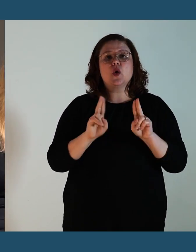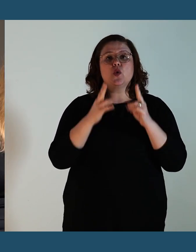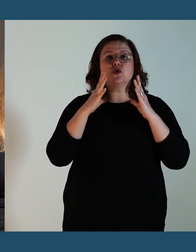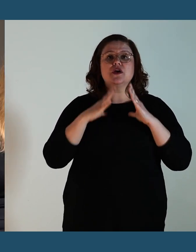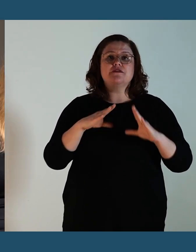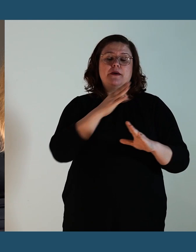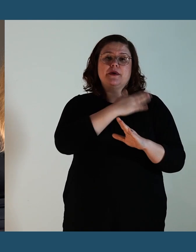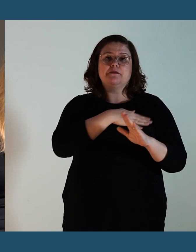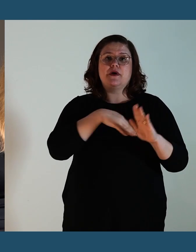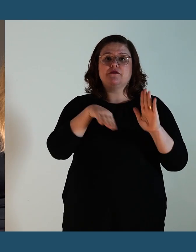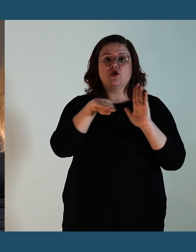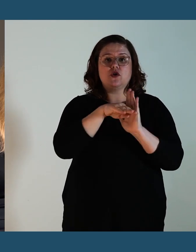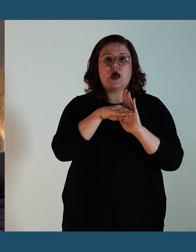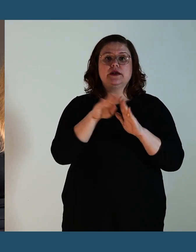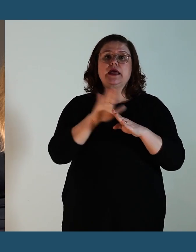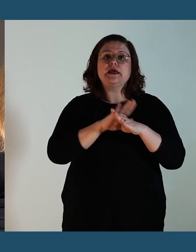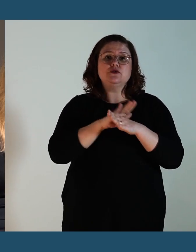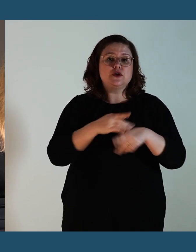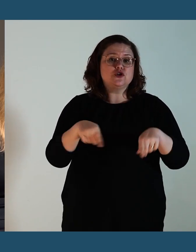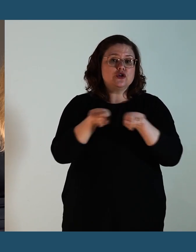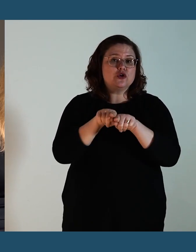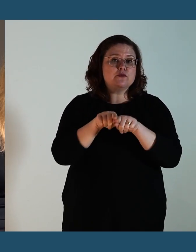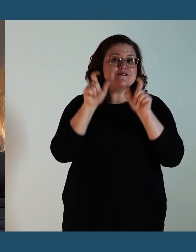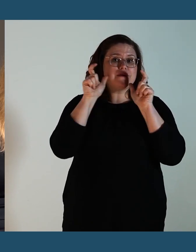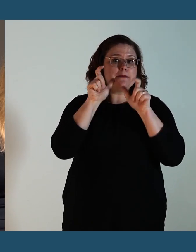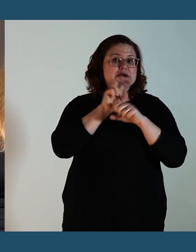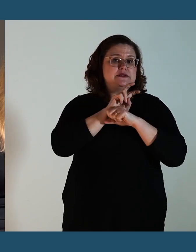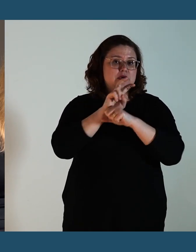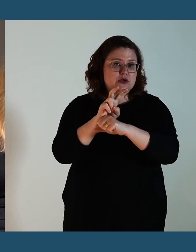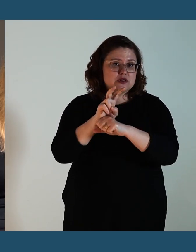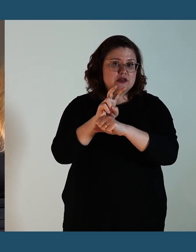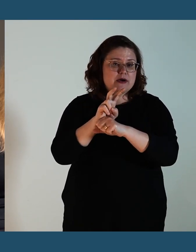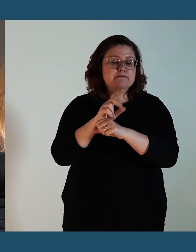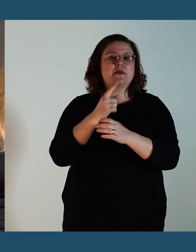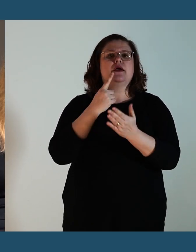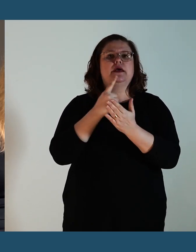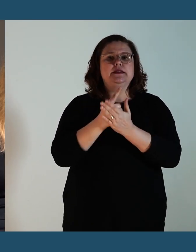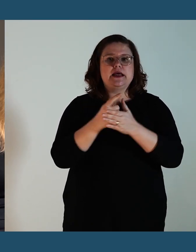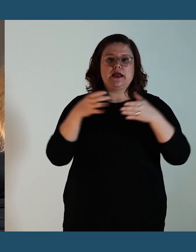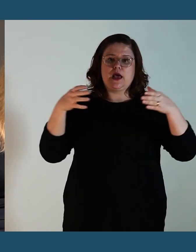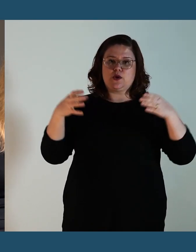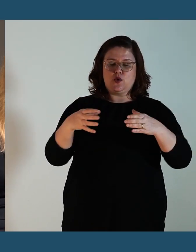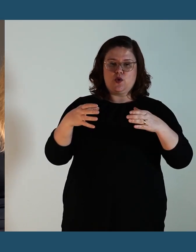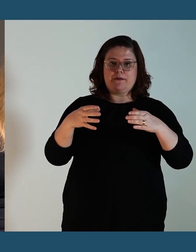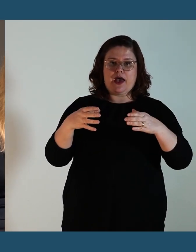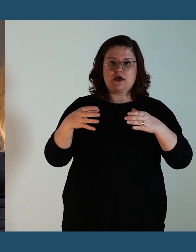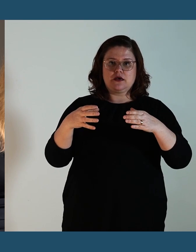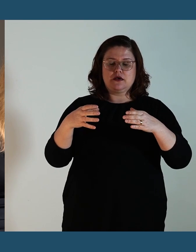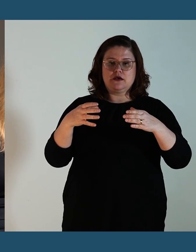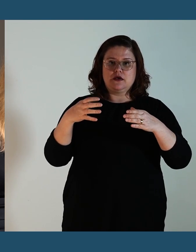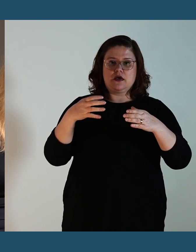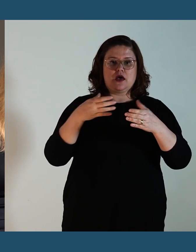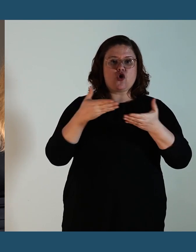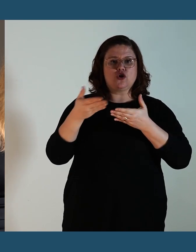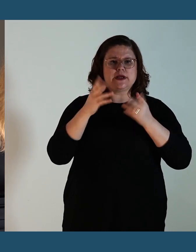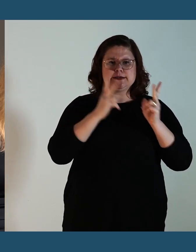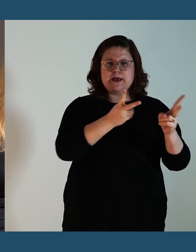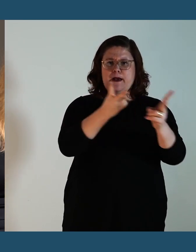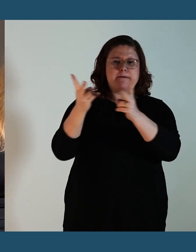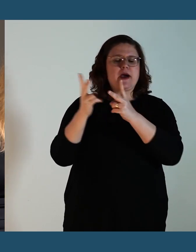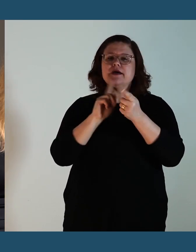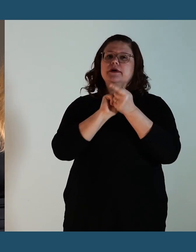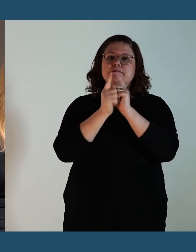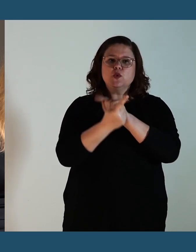vammaispalvelulain käytännön toteutumista on seurattava valppaasti. On erityisen tärkeää, että ryhmää yhtenäisenä massana kohtelemisen sijasta